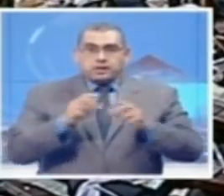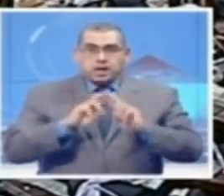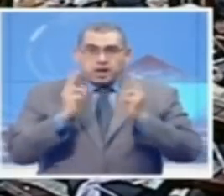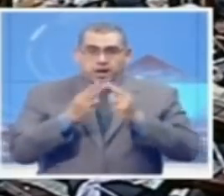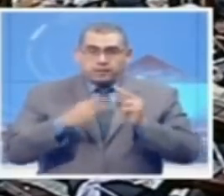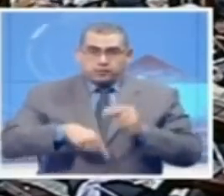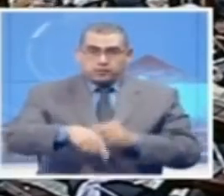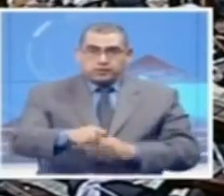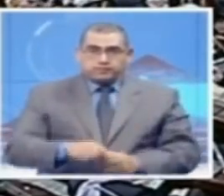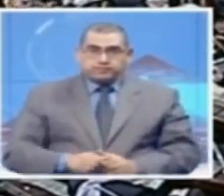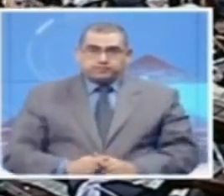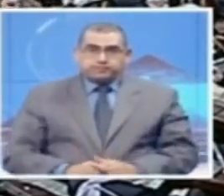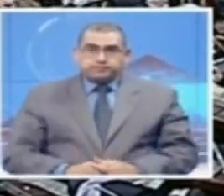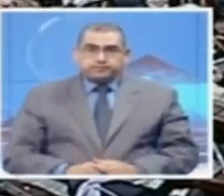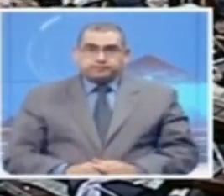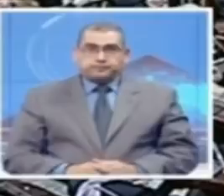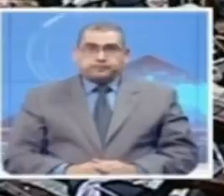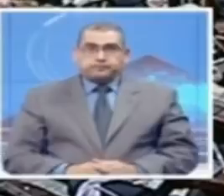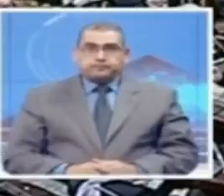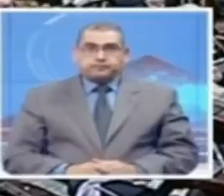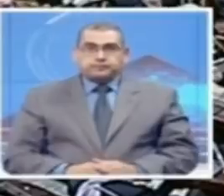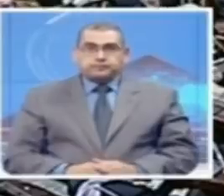القادمة.